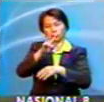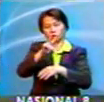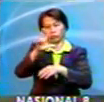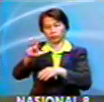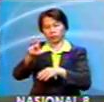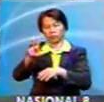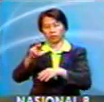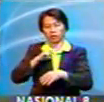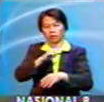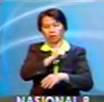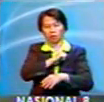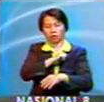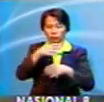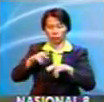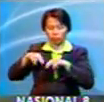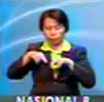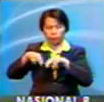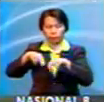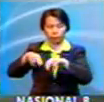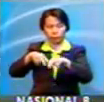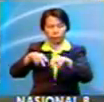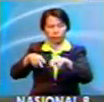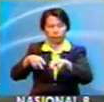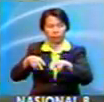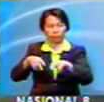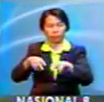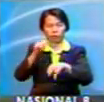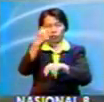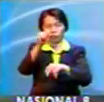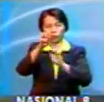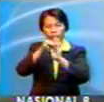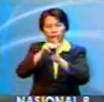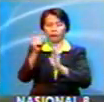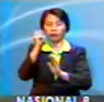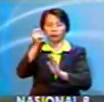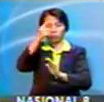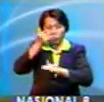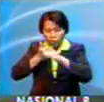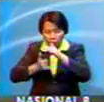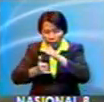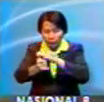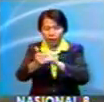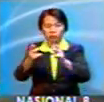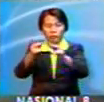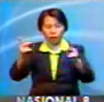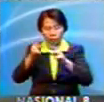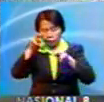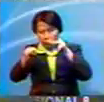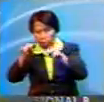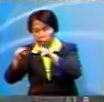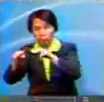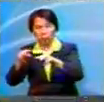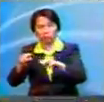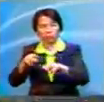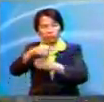23 anggota ZR telah pun bergerak sebentar tadi, sekitar 10 minit tadi untuk masuk ke kawasan yang dikenal pasti di kawasan